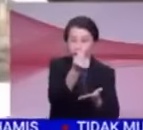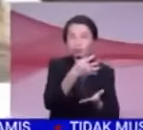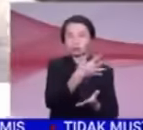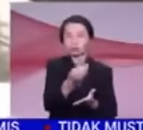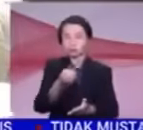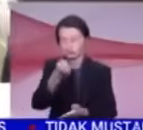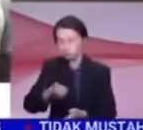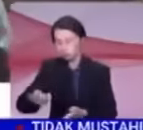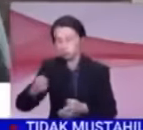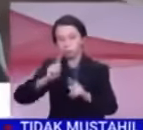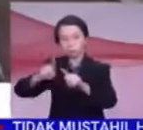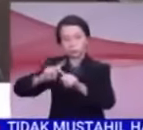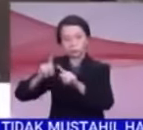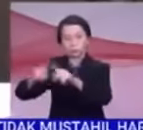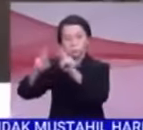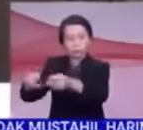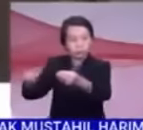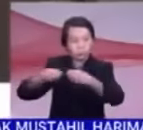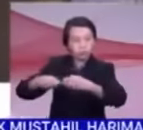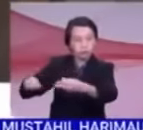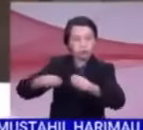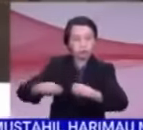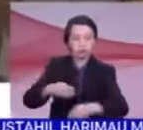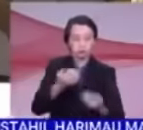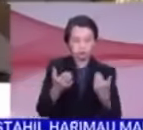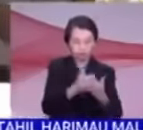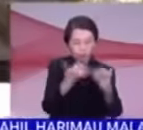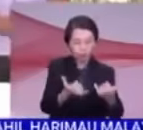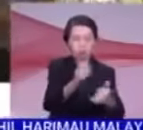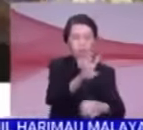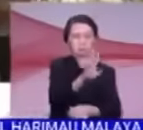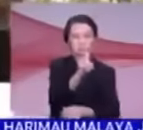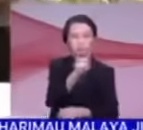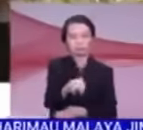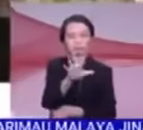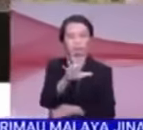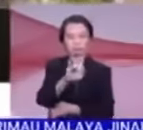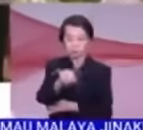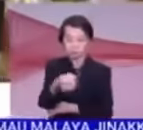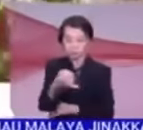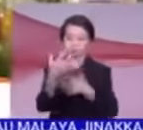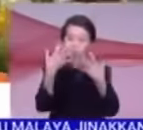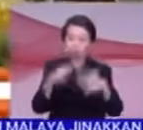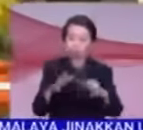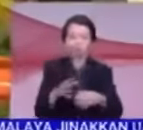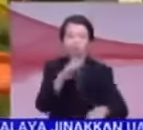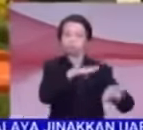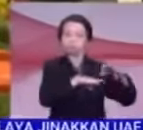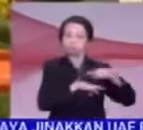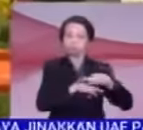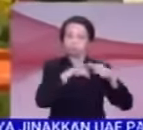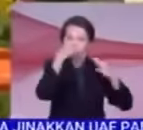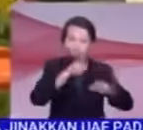3811022 gay PH setakat ini 41 puluhan 65 juta wingkin sudah dimanfaatkan rakyat